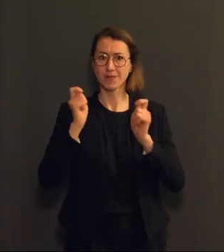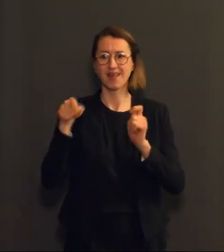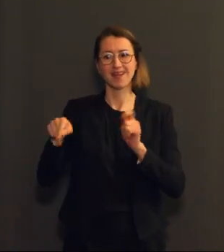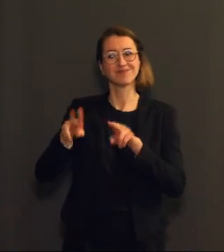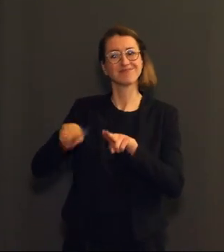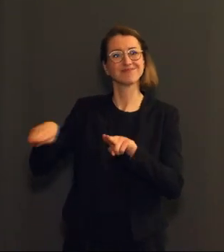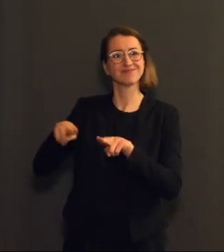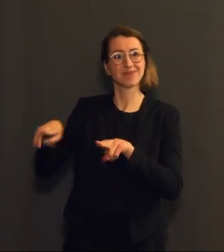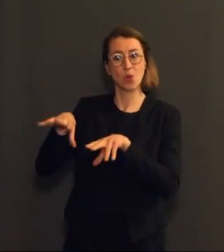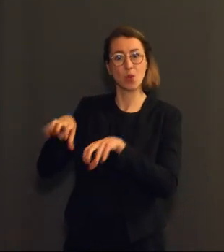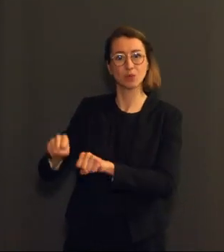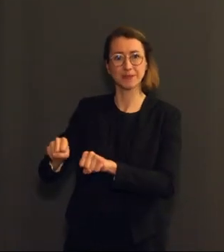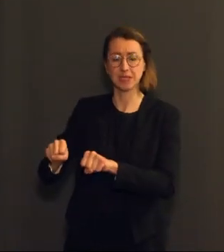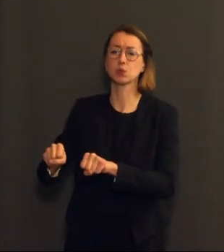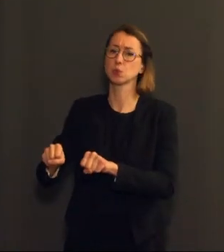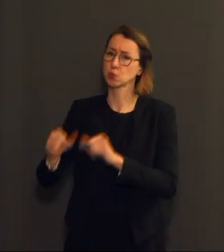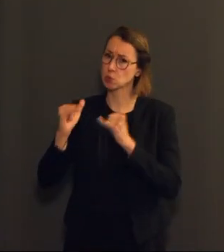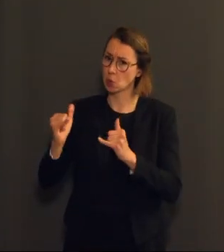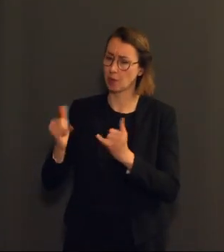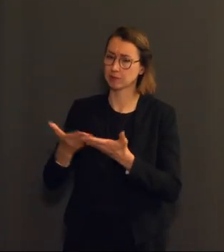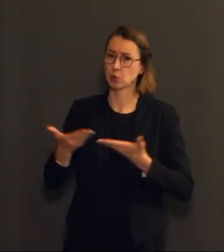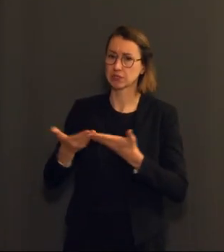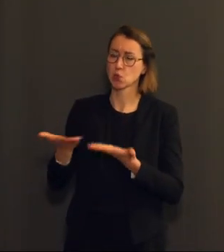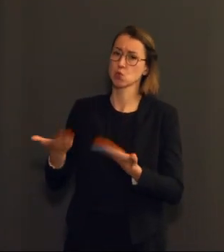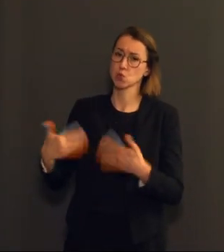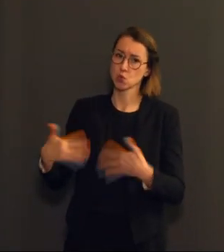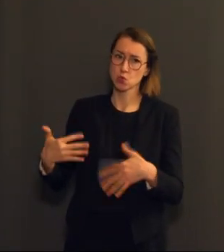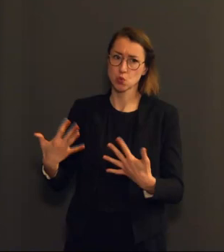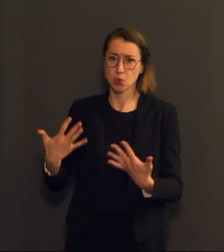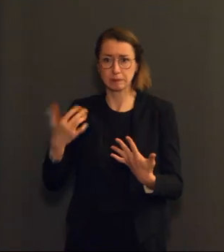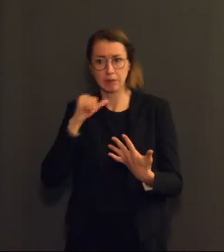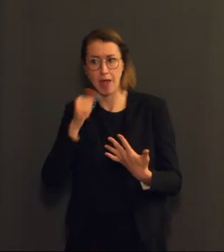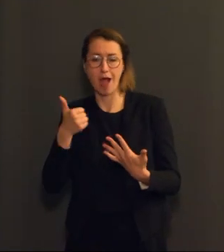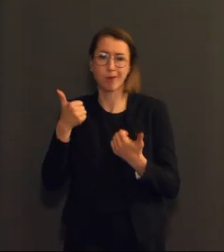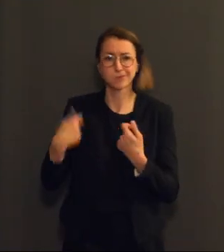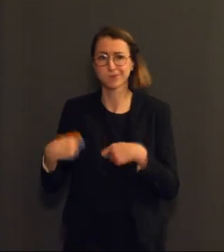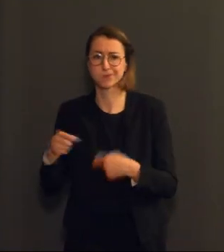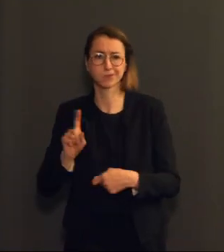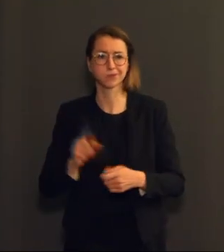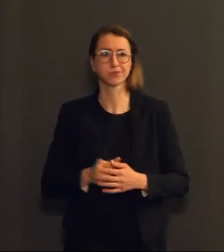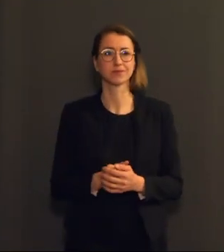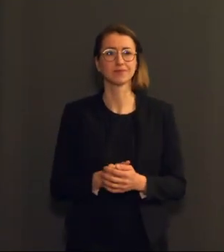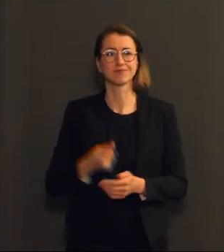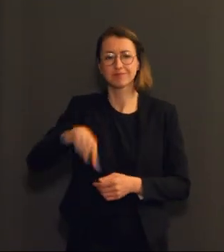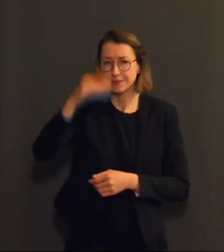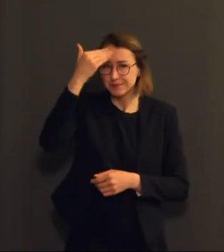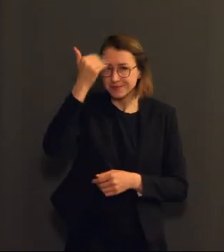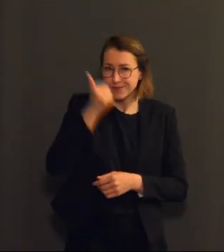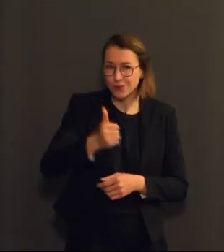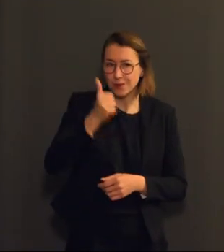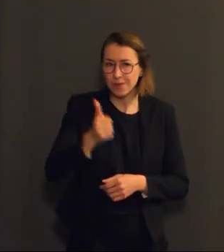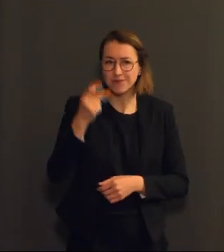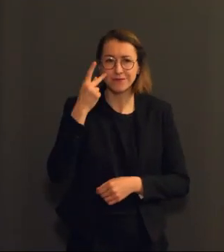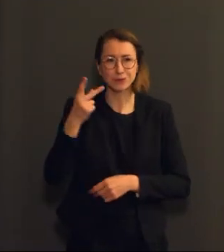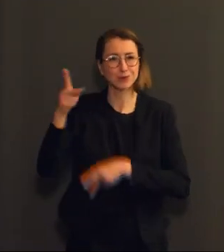niveau extrêmement important. Et tout spécialement, vous le savez, il y a pas mal de reportages là-dessus, les soins intensifs avec 938